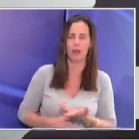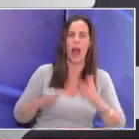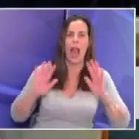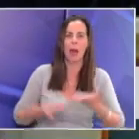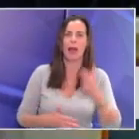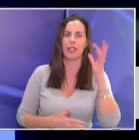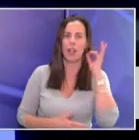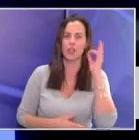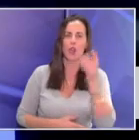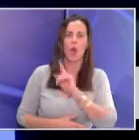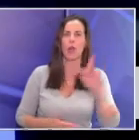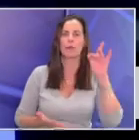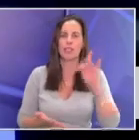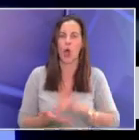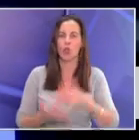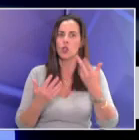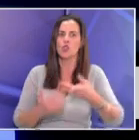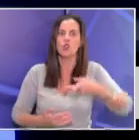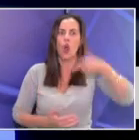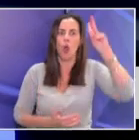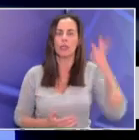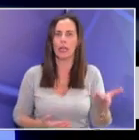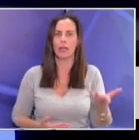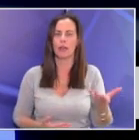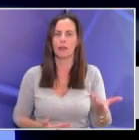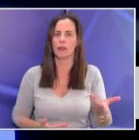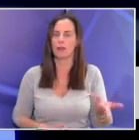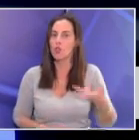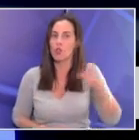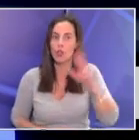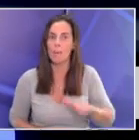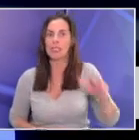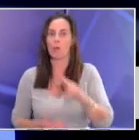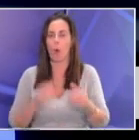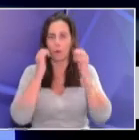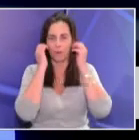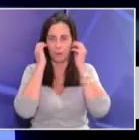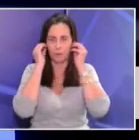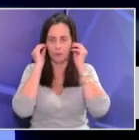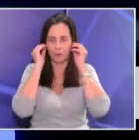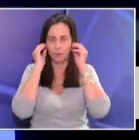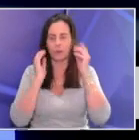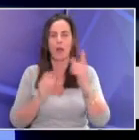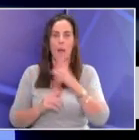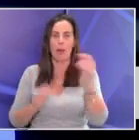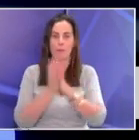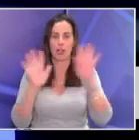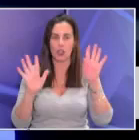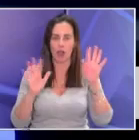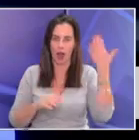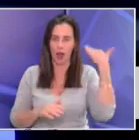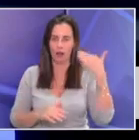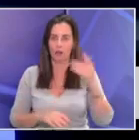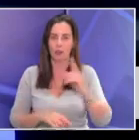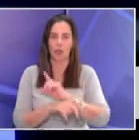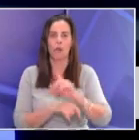למה נשים לא נמצאות במספרים הרבה יותר גדולים בספירה הציבורית הנבחרת? טוב, אל תשכח שבמאה ה-19, בימי ביסמרק, מה